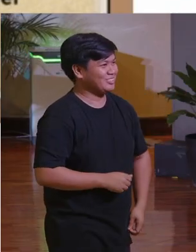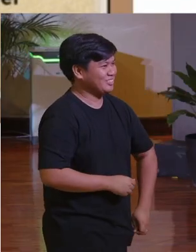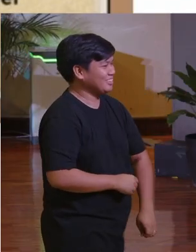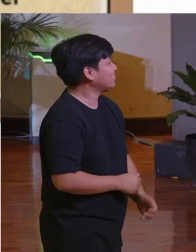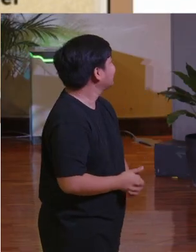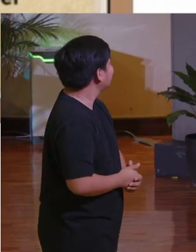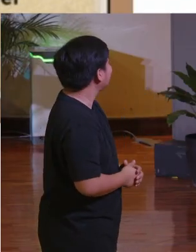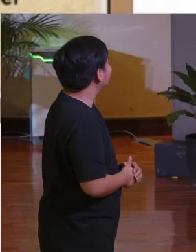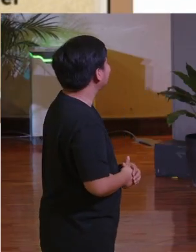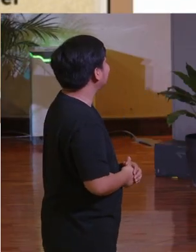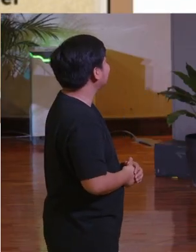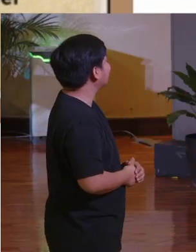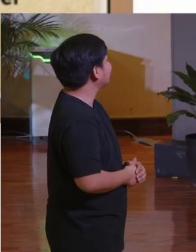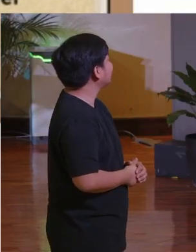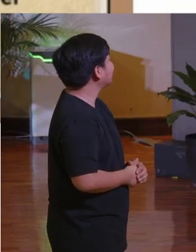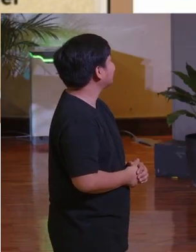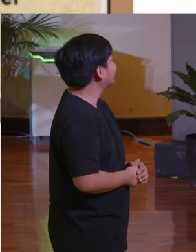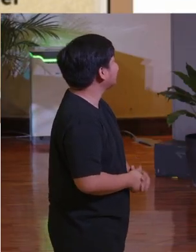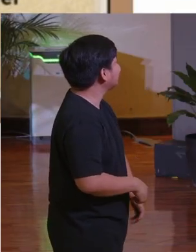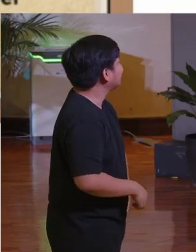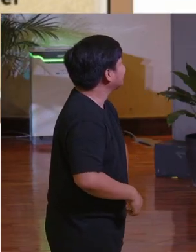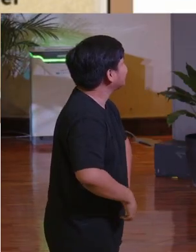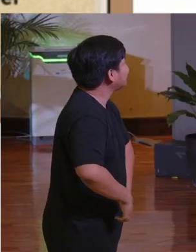Pwede ko pong lapitan yung mapa,